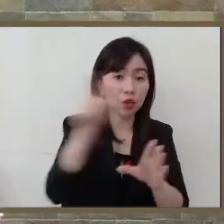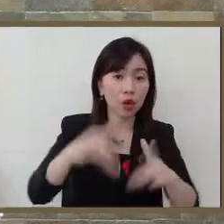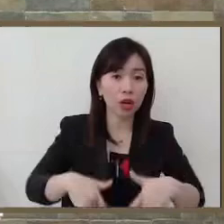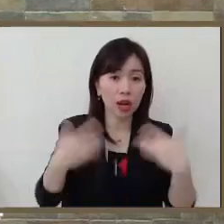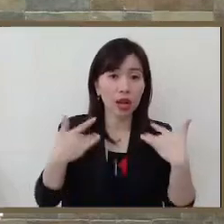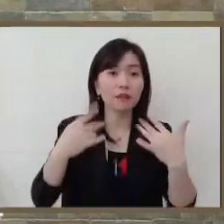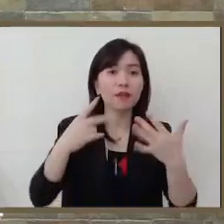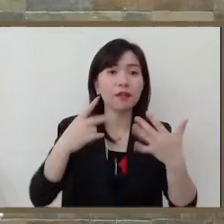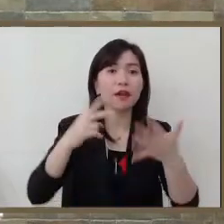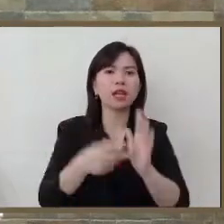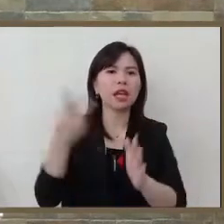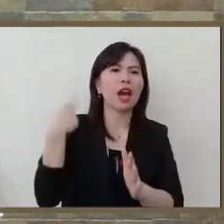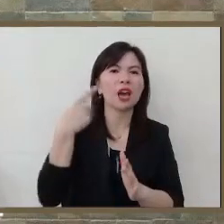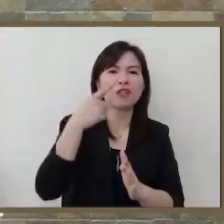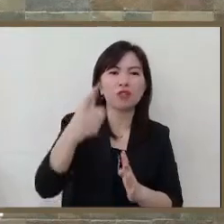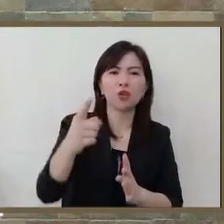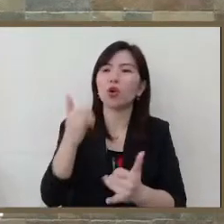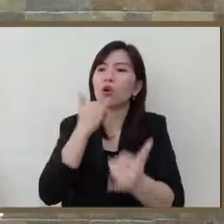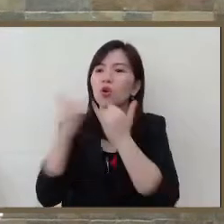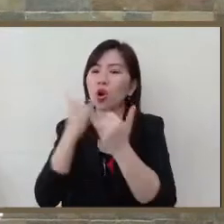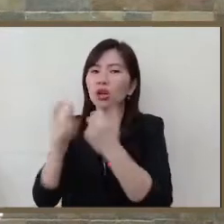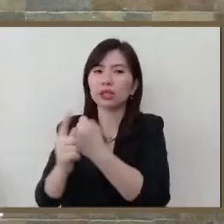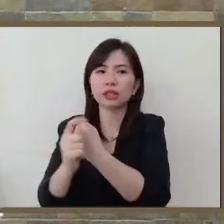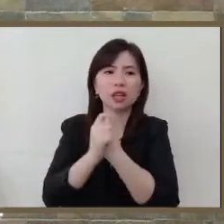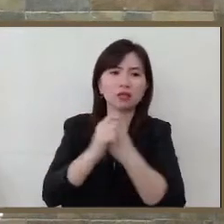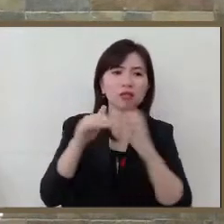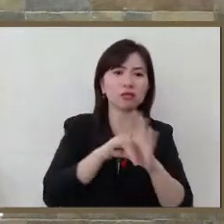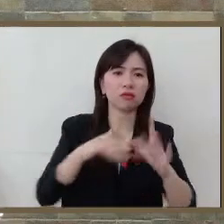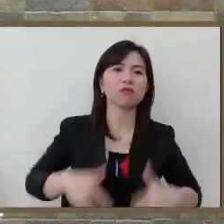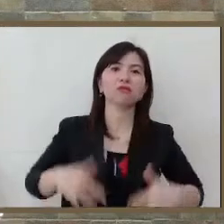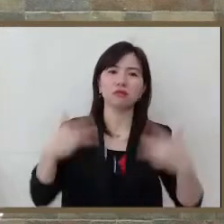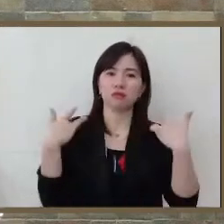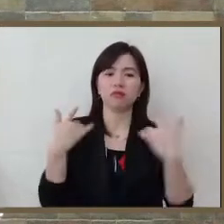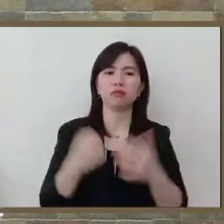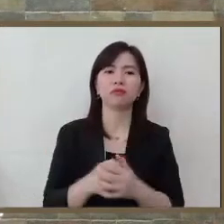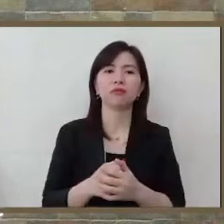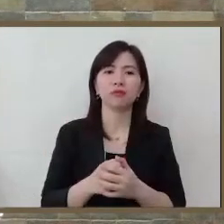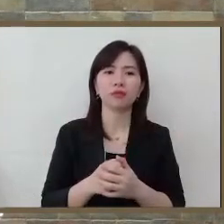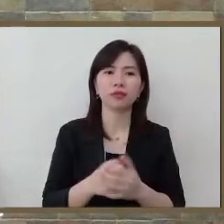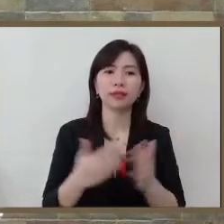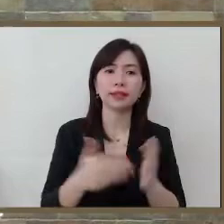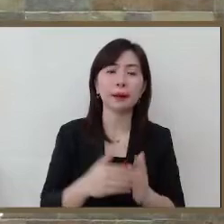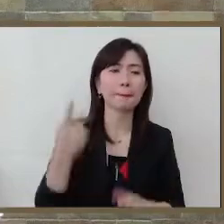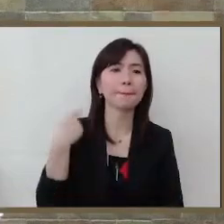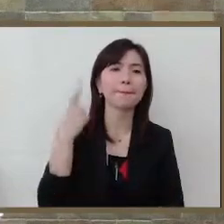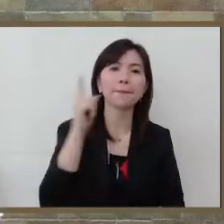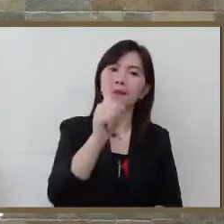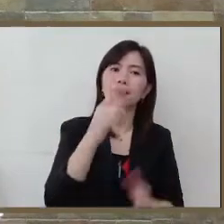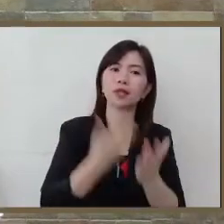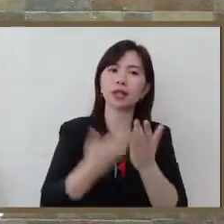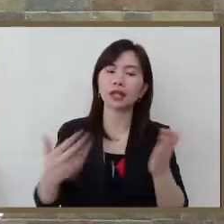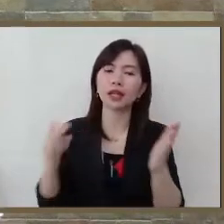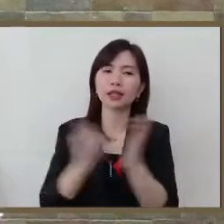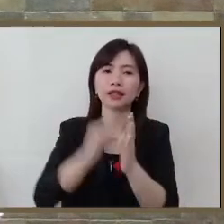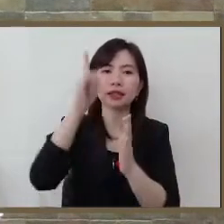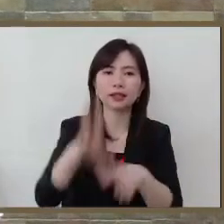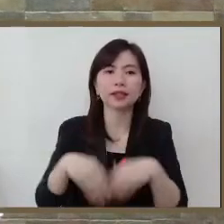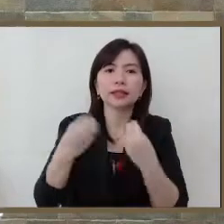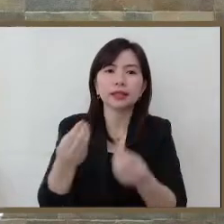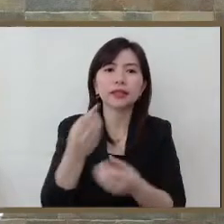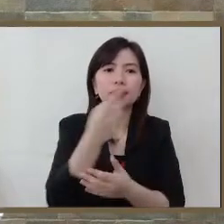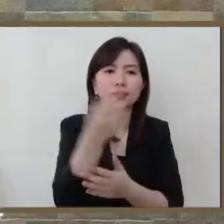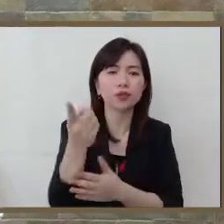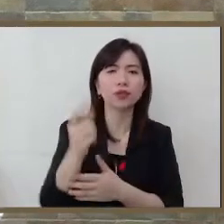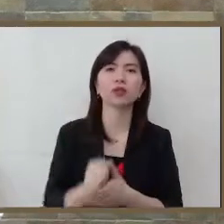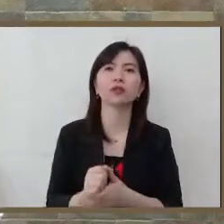Kaya nga dito, you have a thing, you have one thing na ibinigay sa iyo ng Diyos, which serves as your